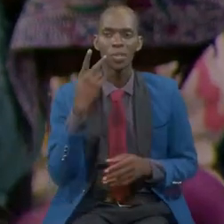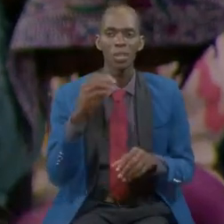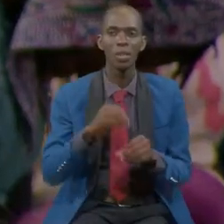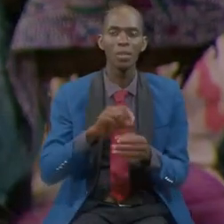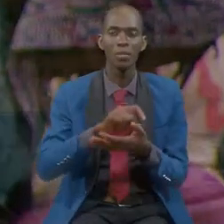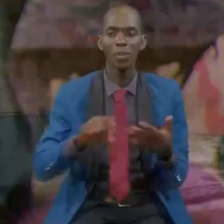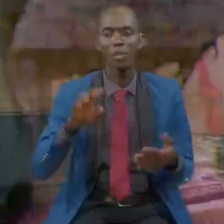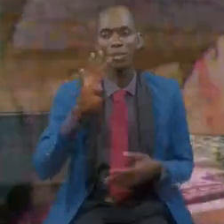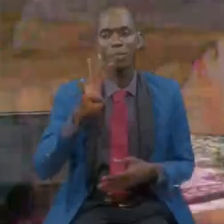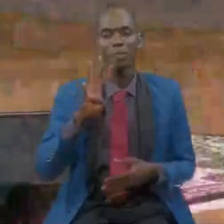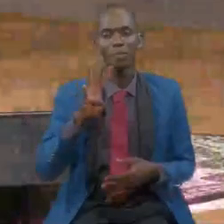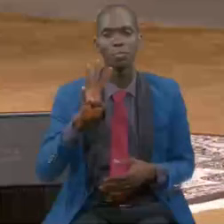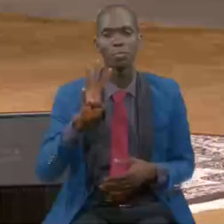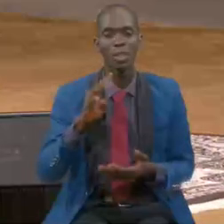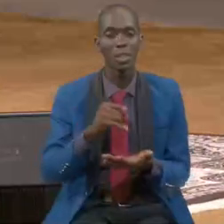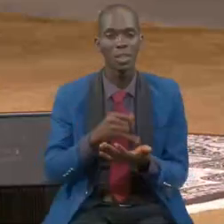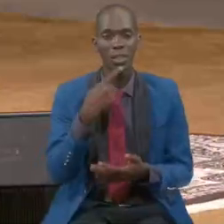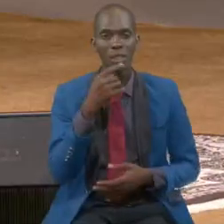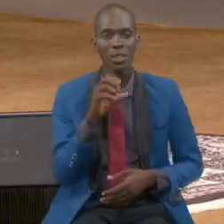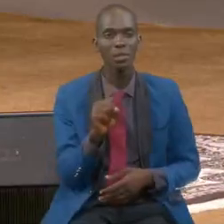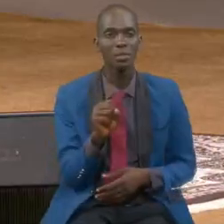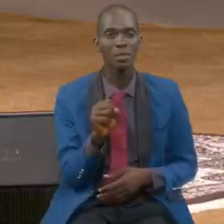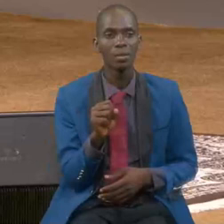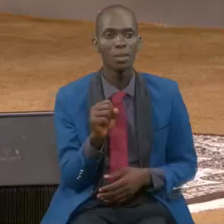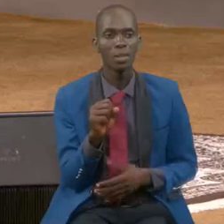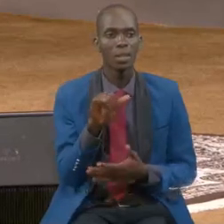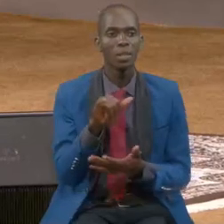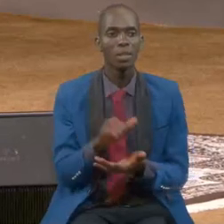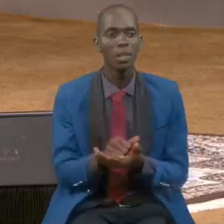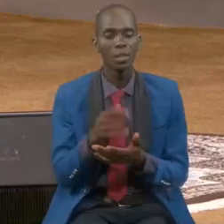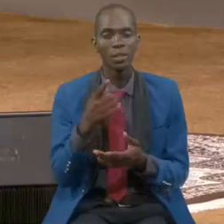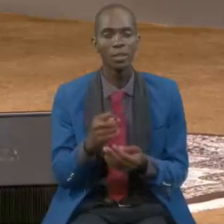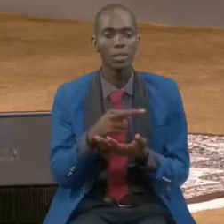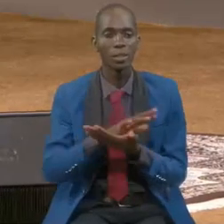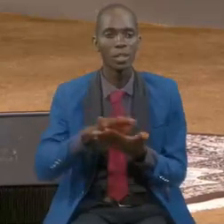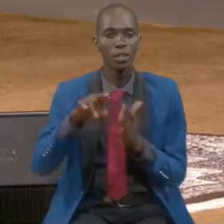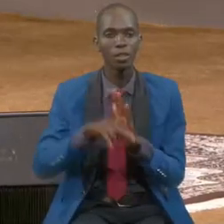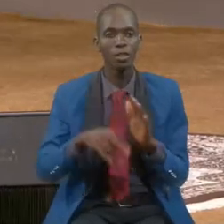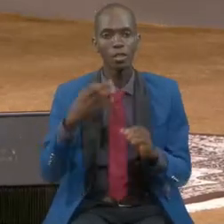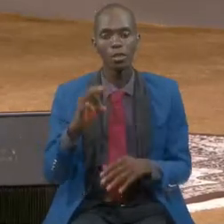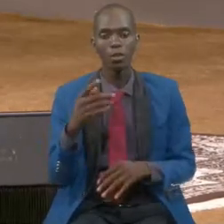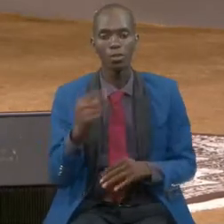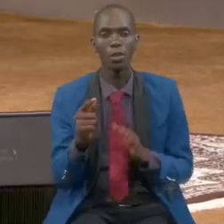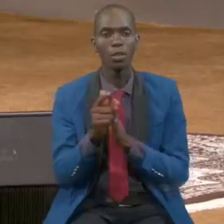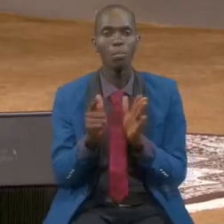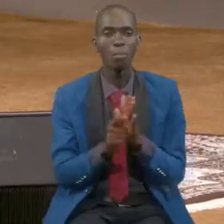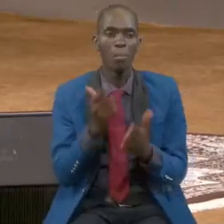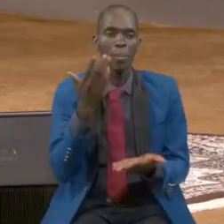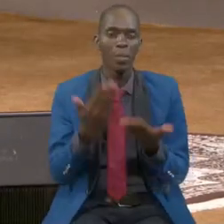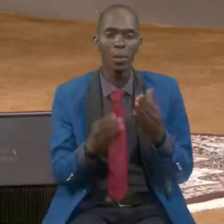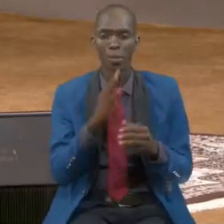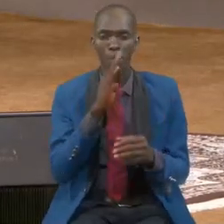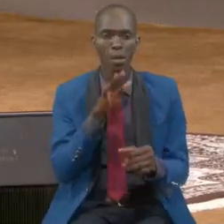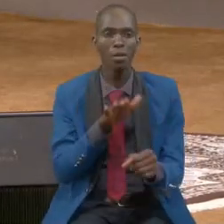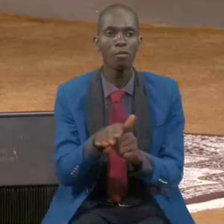Voilà le verset 4. Verset 4. Et cela afin que la justice de la